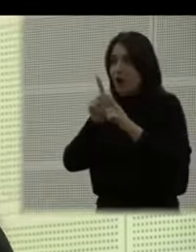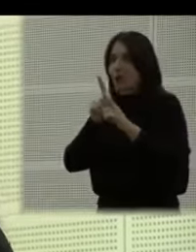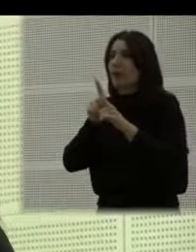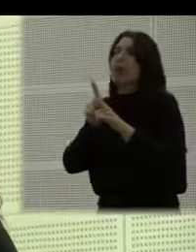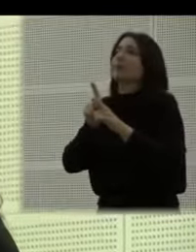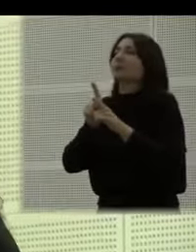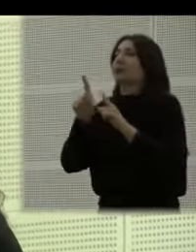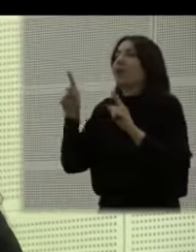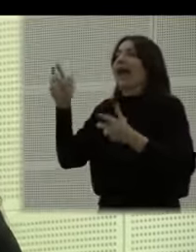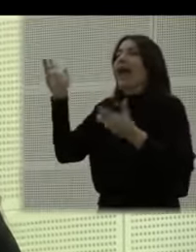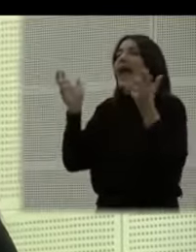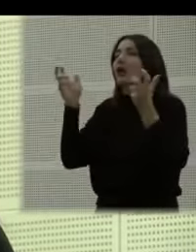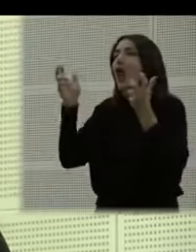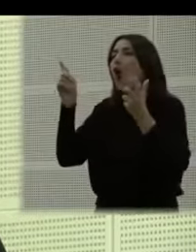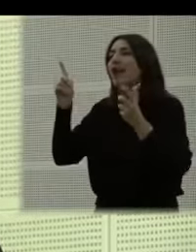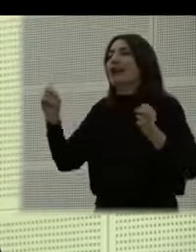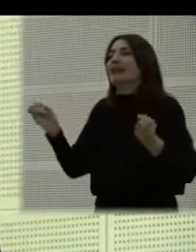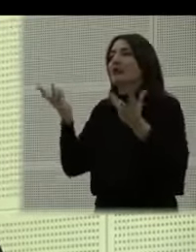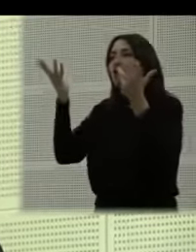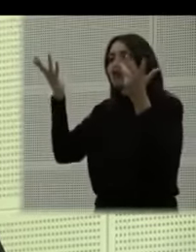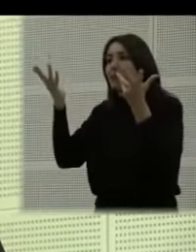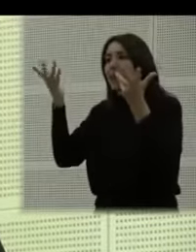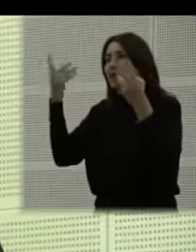Risorgimento per un'Italia unita,